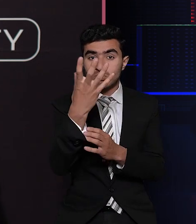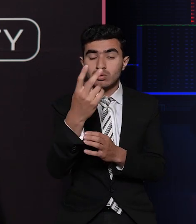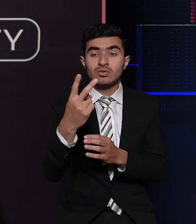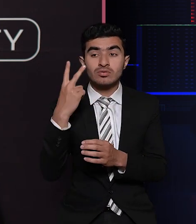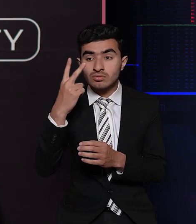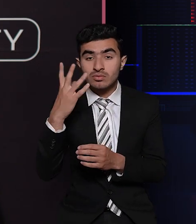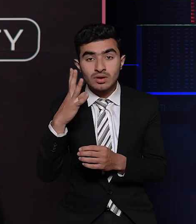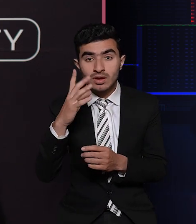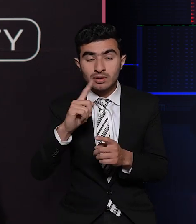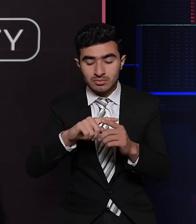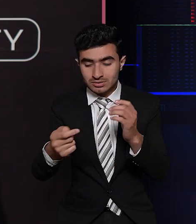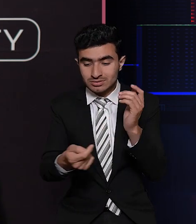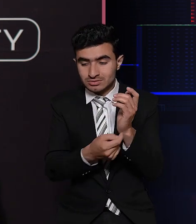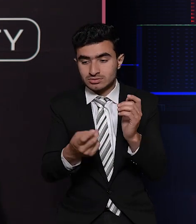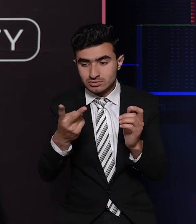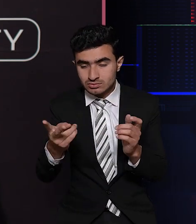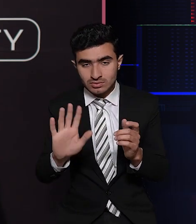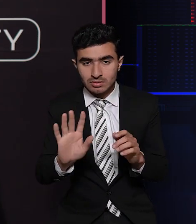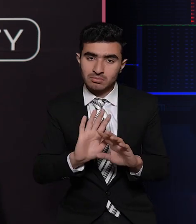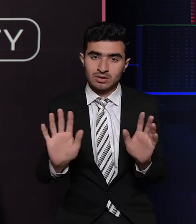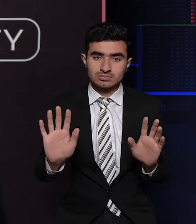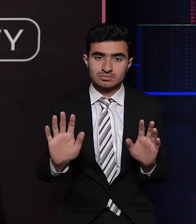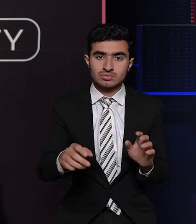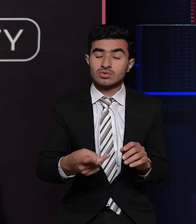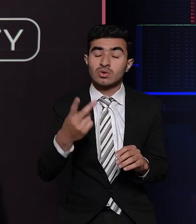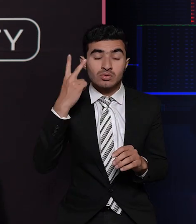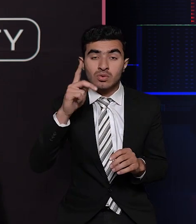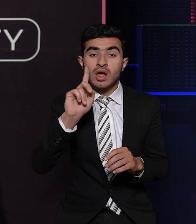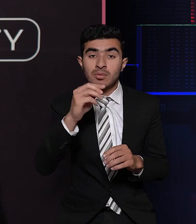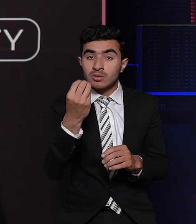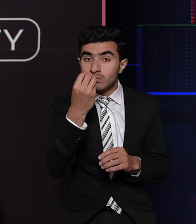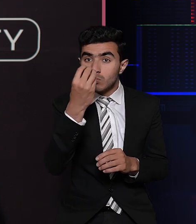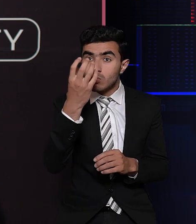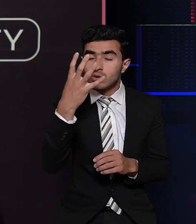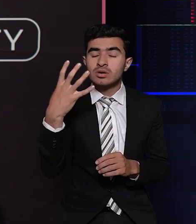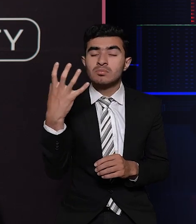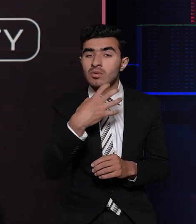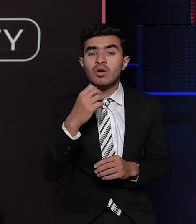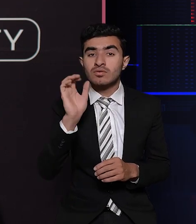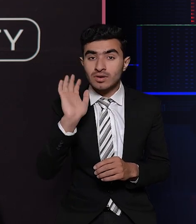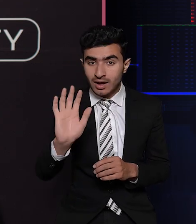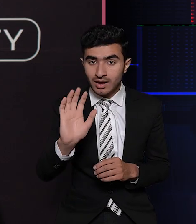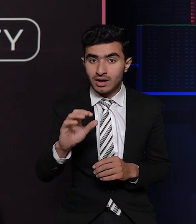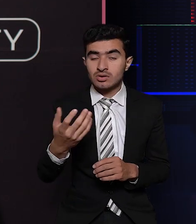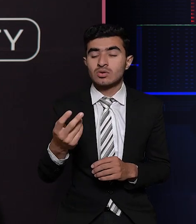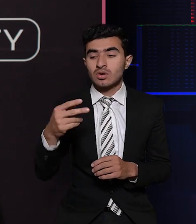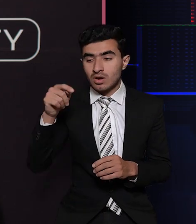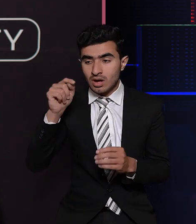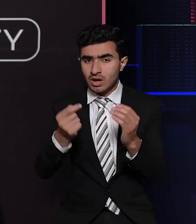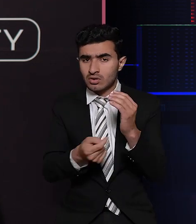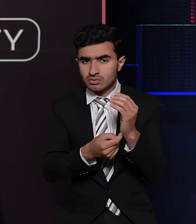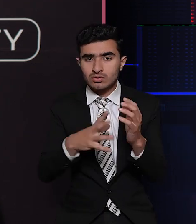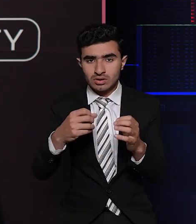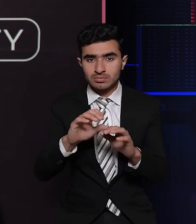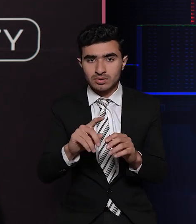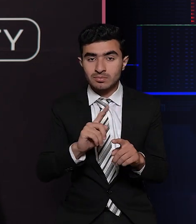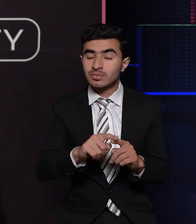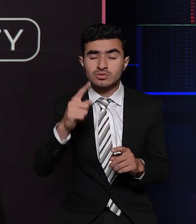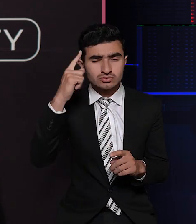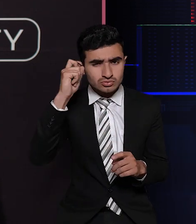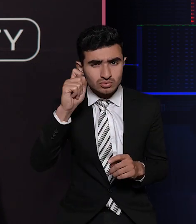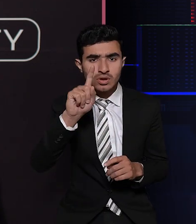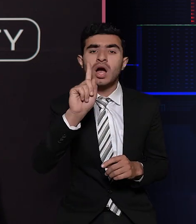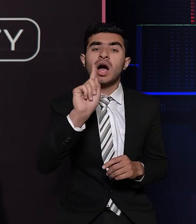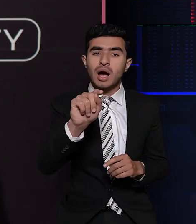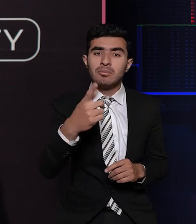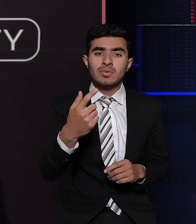چاہیے. تو خیال رکھیں کہیں آپ کی سوچ ایسی تو نہیں ہو گئی, کہیں آپ کی تھاٹس ٹاکسک تو نہیں ہو گئی کہ جو صرف اور